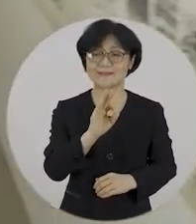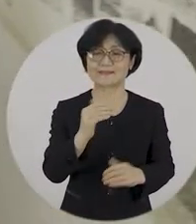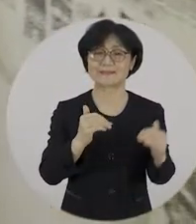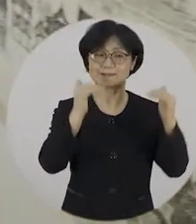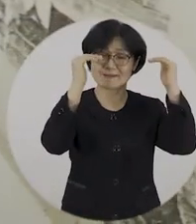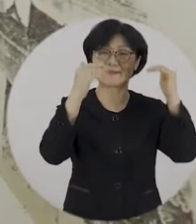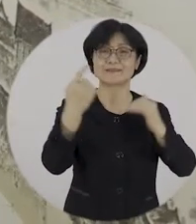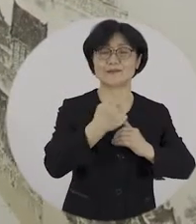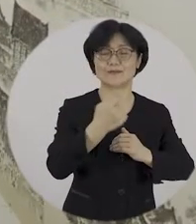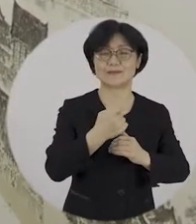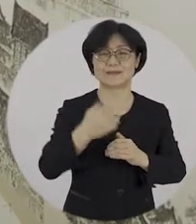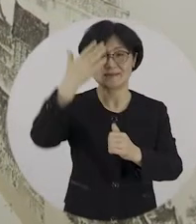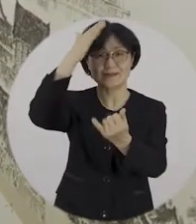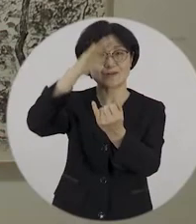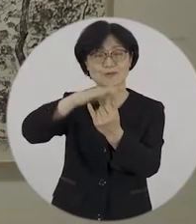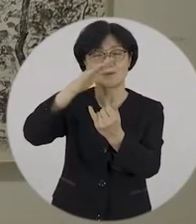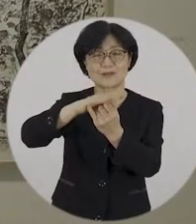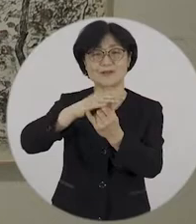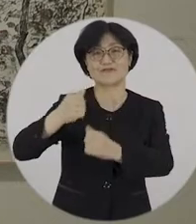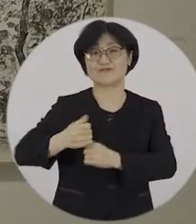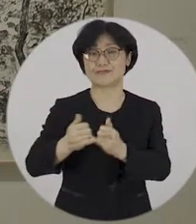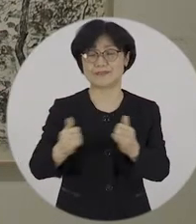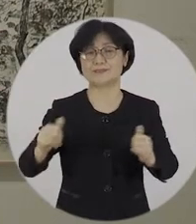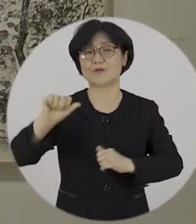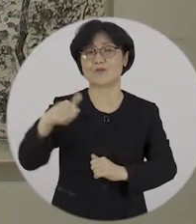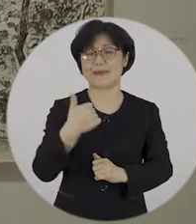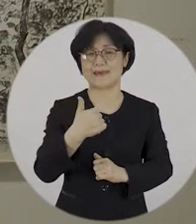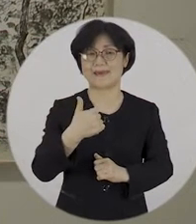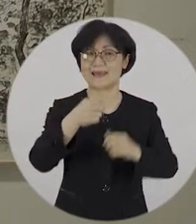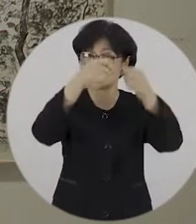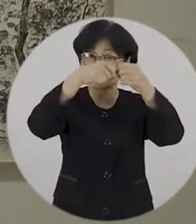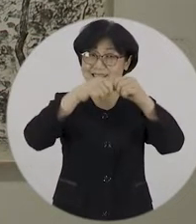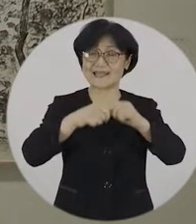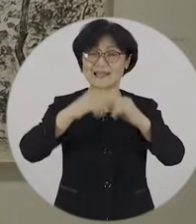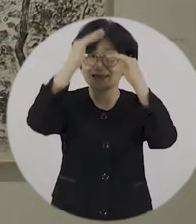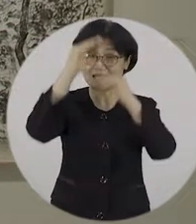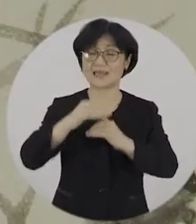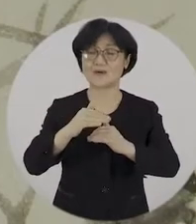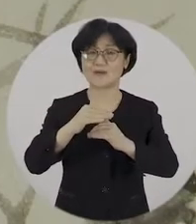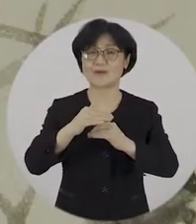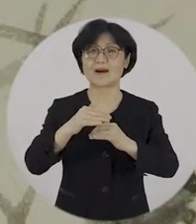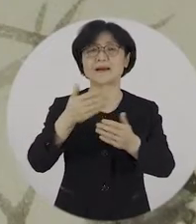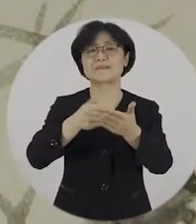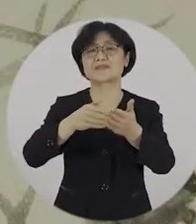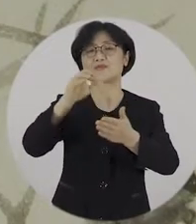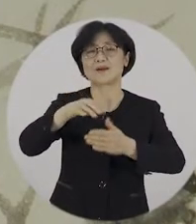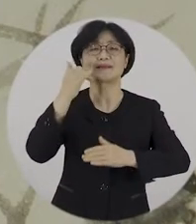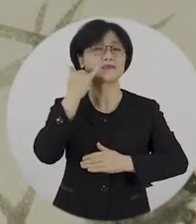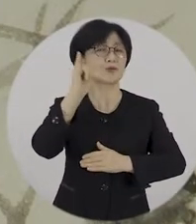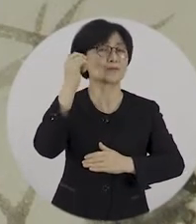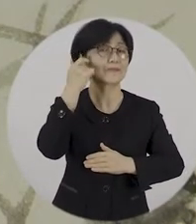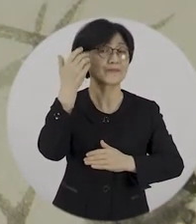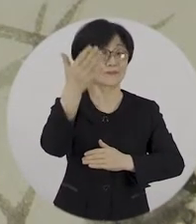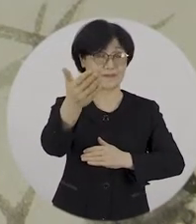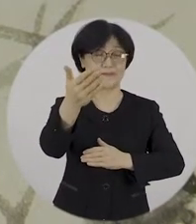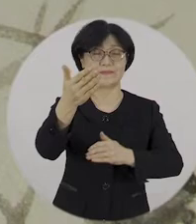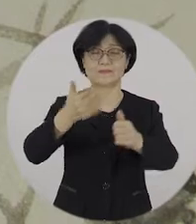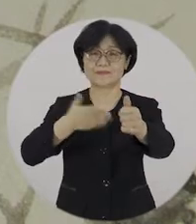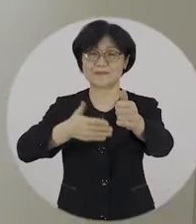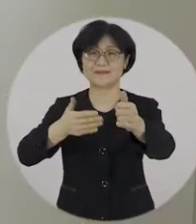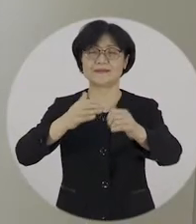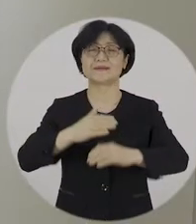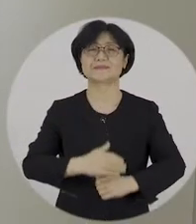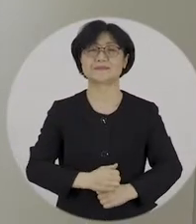아닙니다 관람료는 성인 1000원 청소년 및 군경은 500원 이며 전시에 대한 자세한 내용은 겸재 정선